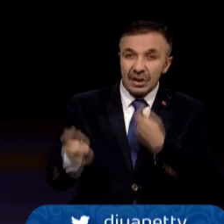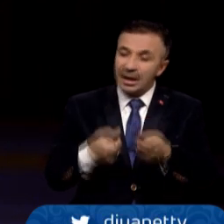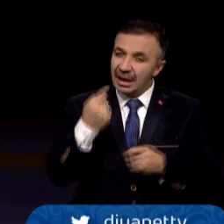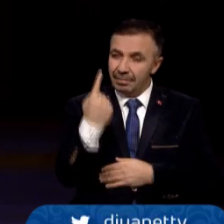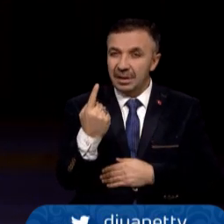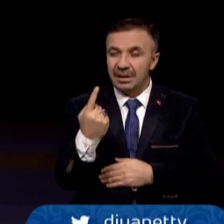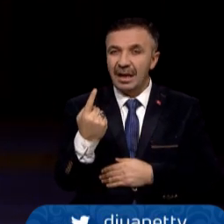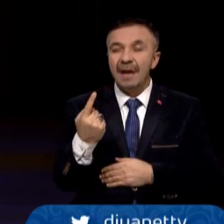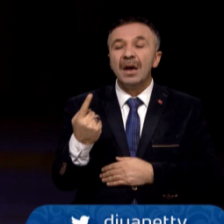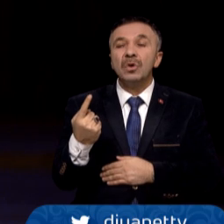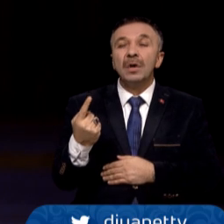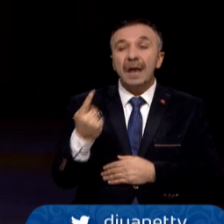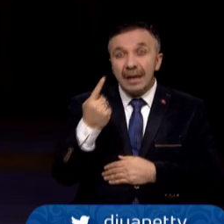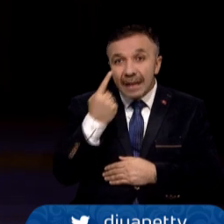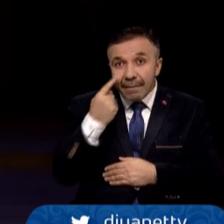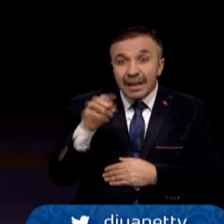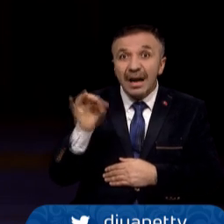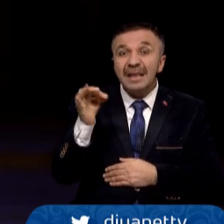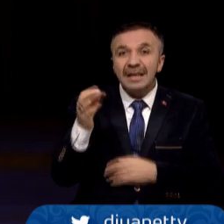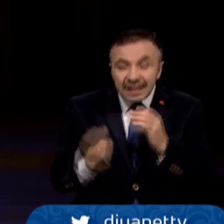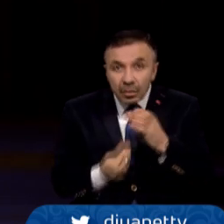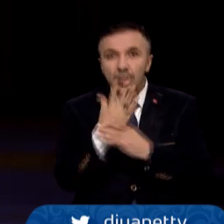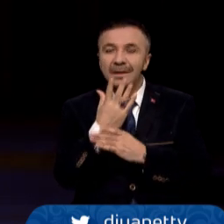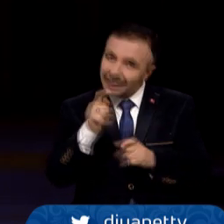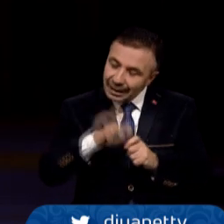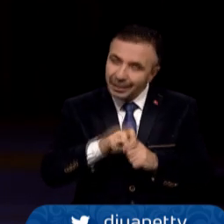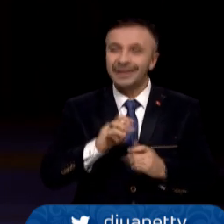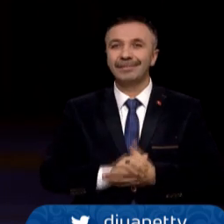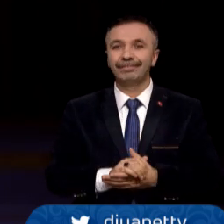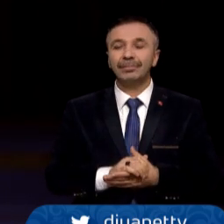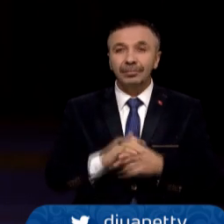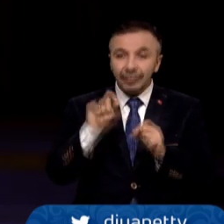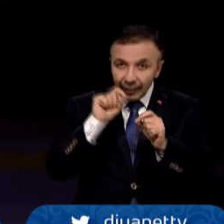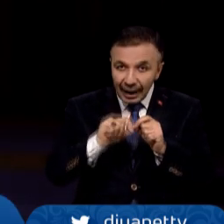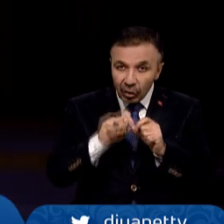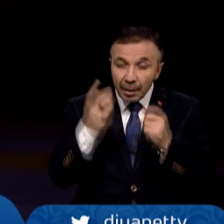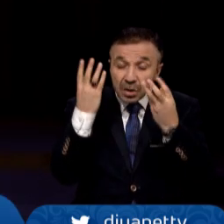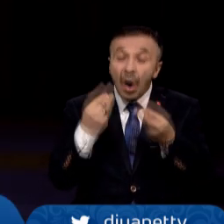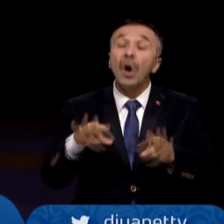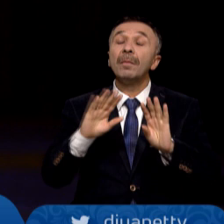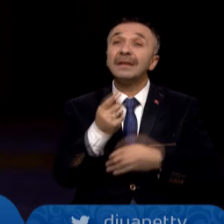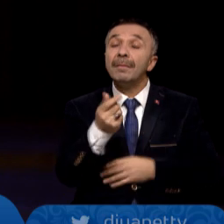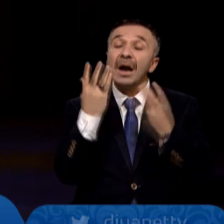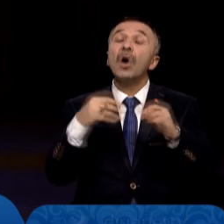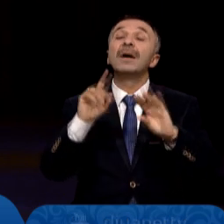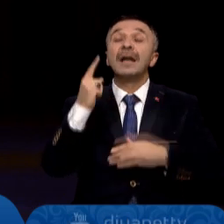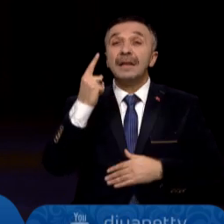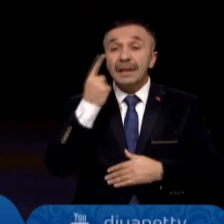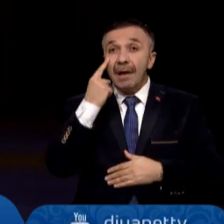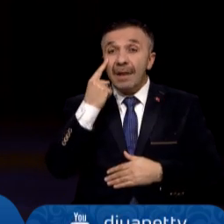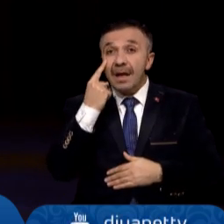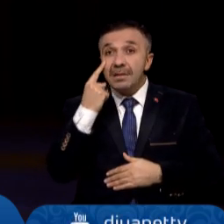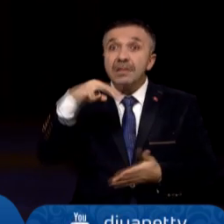Beyt'ül mali kurmasıdır g vlet hazinesi mi ekonomi olmadan devlet